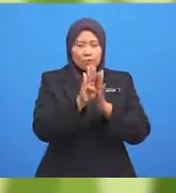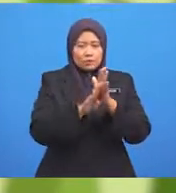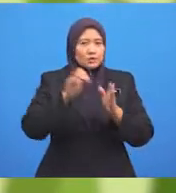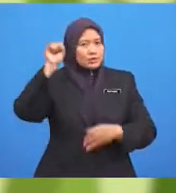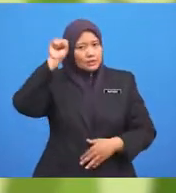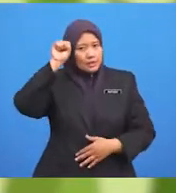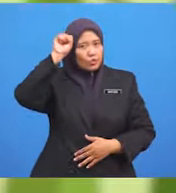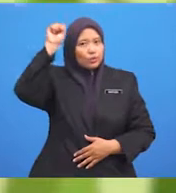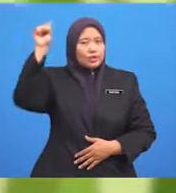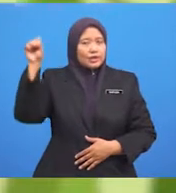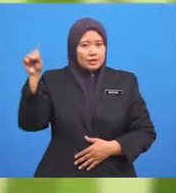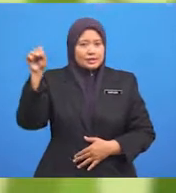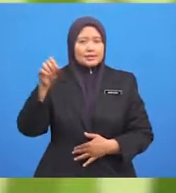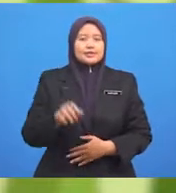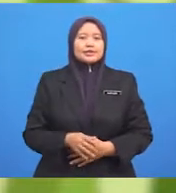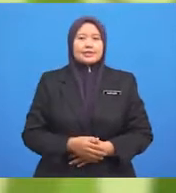bersaudara.